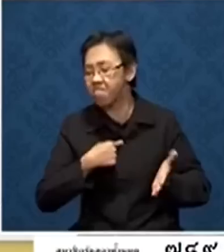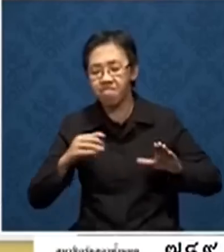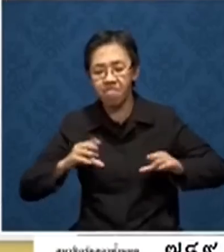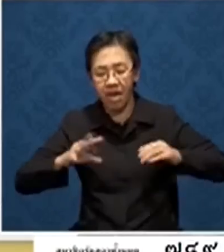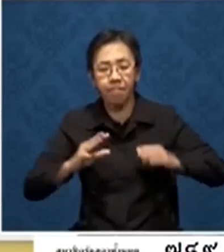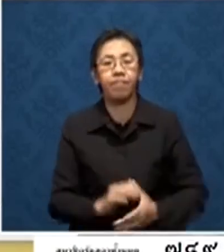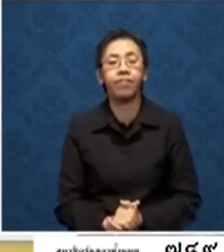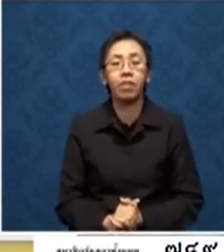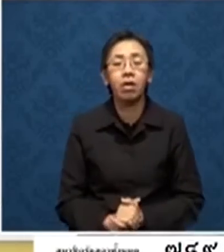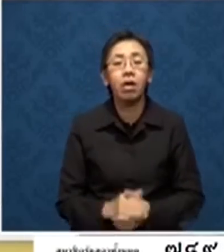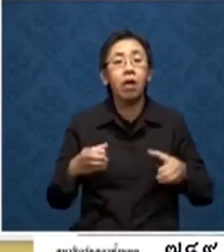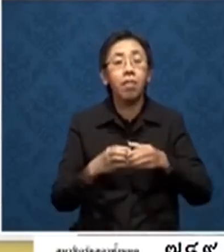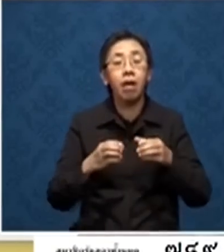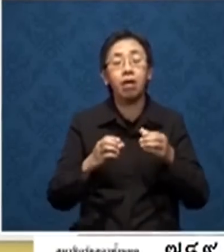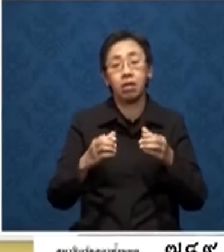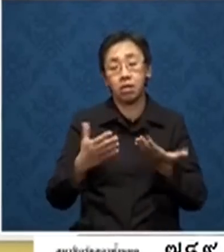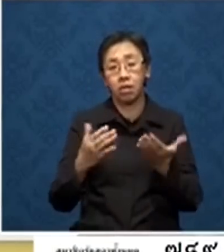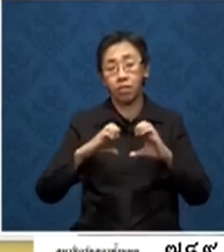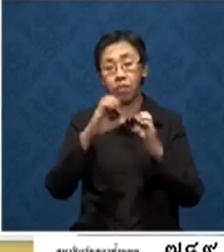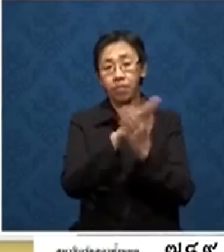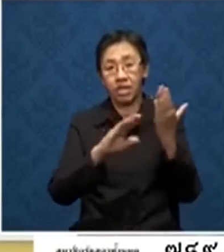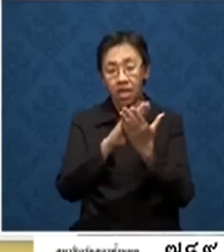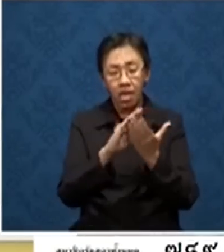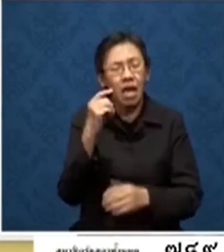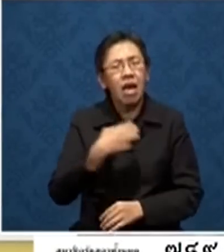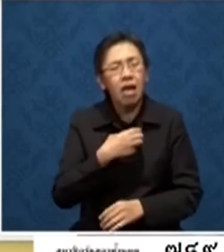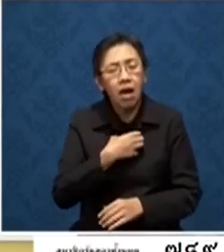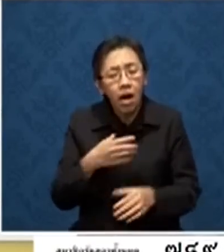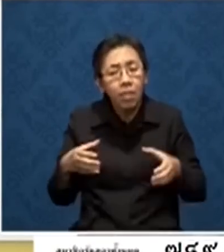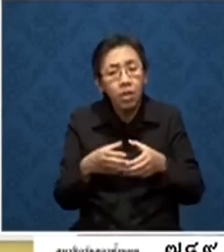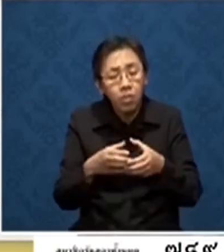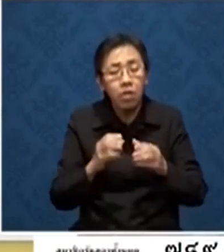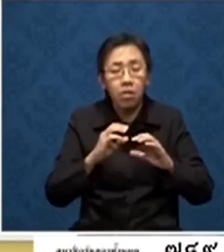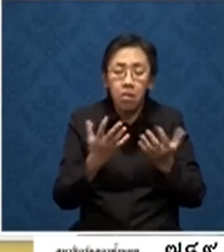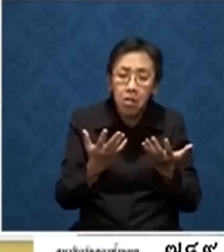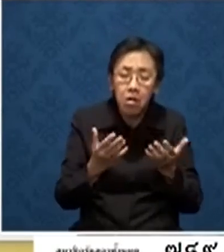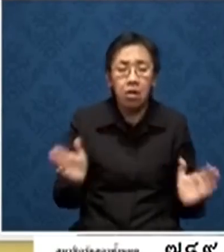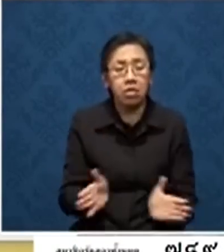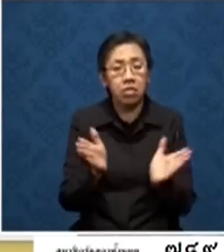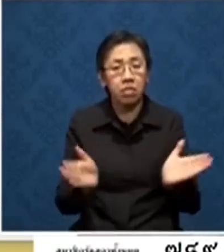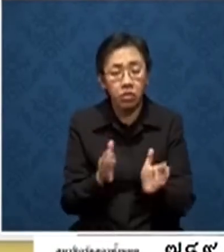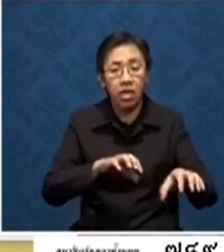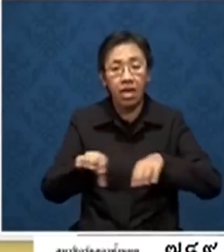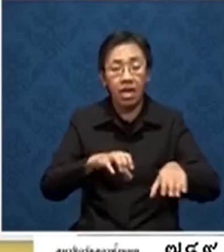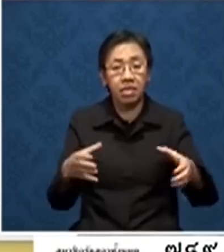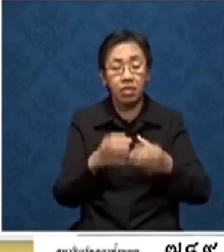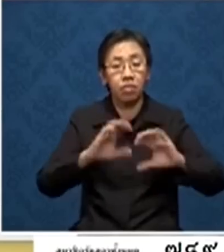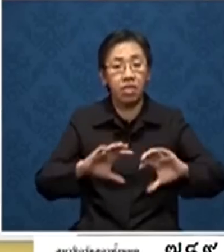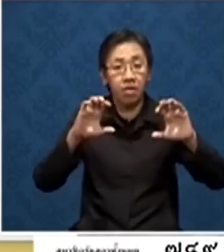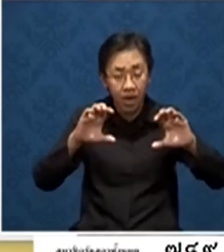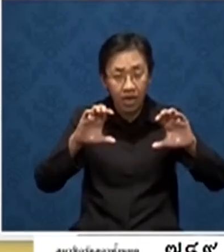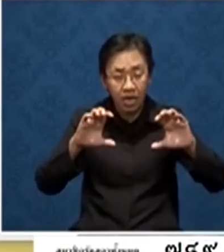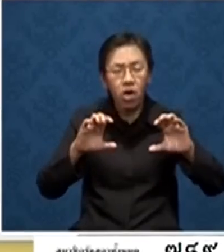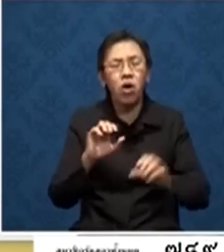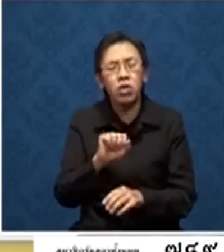พรรคภูมิใจไทยไม่มีเจตนาที่จะจัดตั้งหรือสนับสนุนการจัดตั้งรัฐบาลเสียง